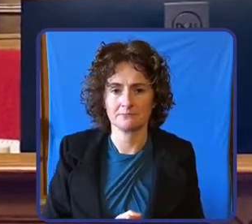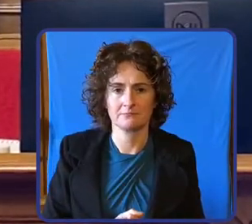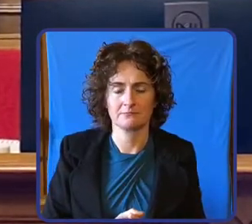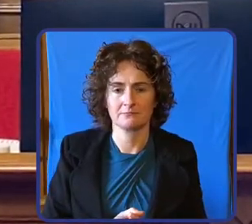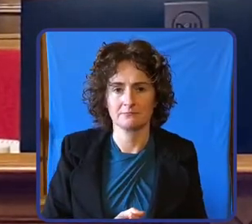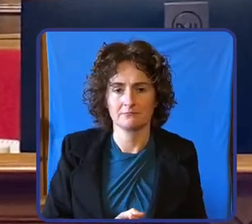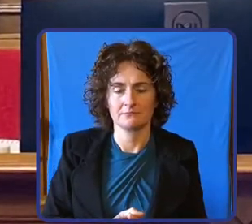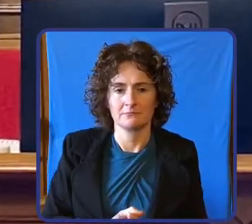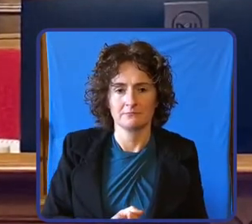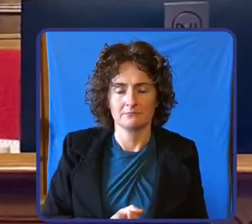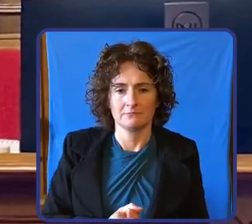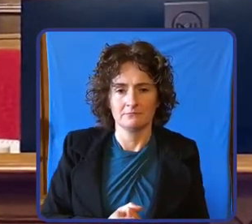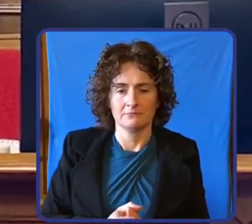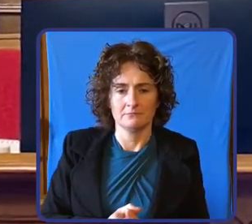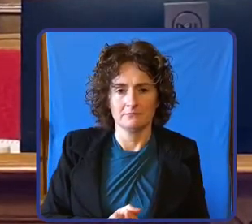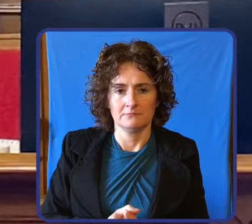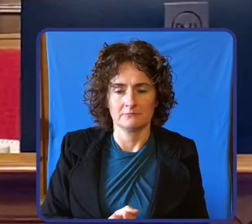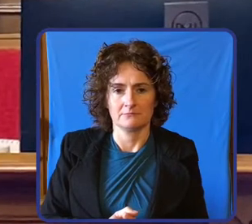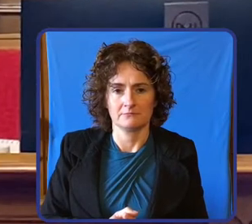Köszönöm szépen.